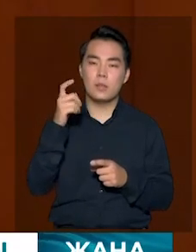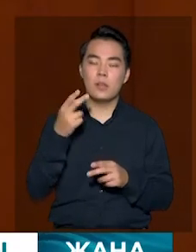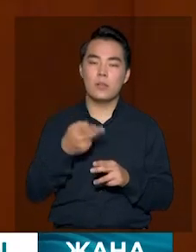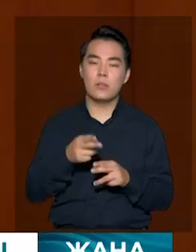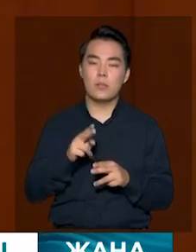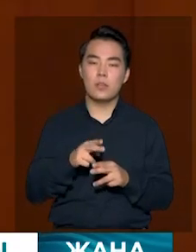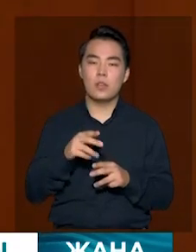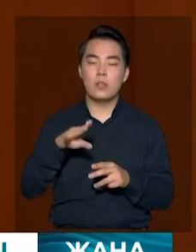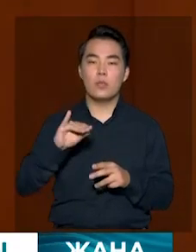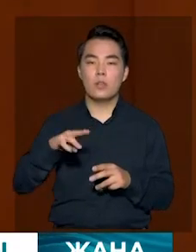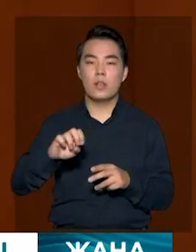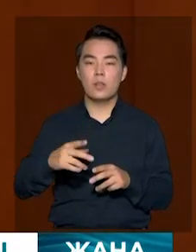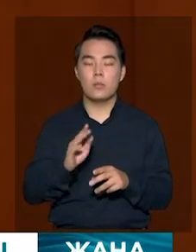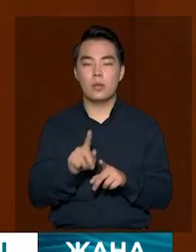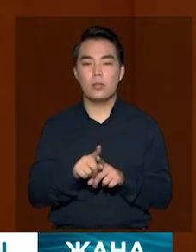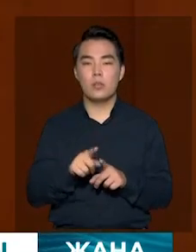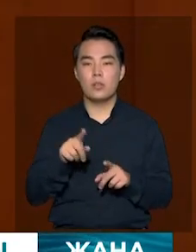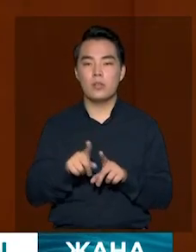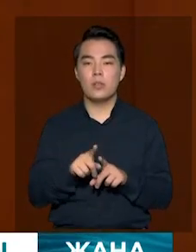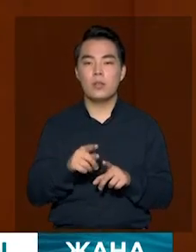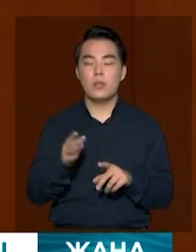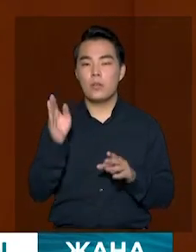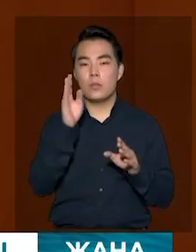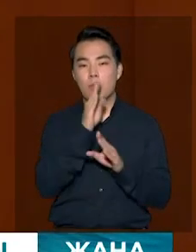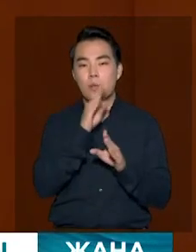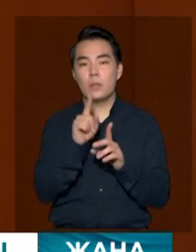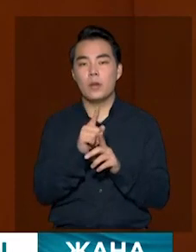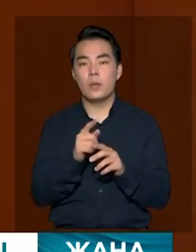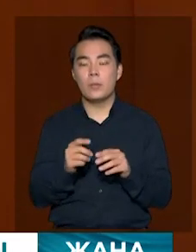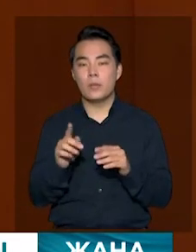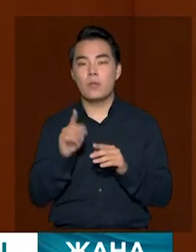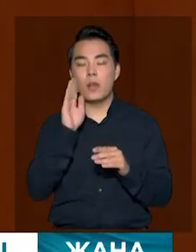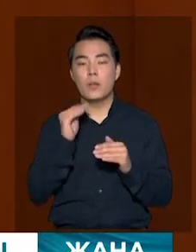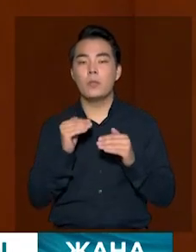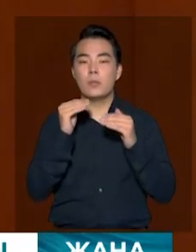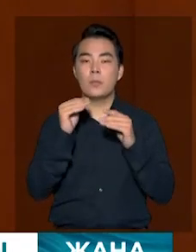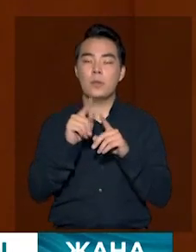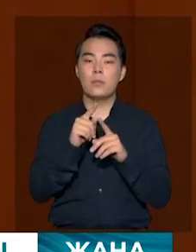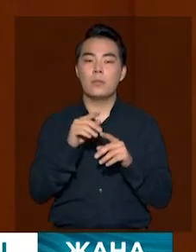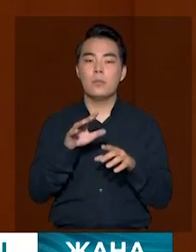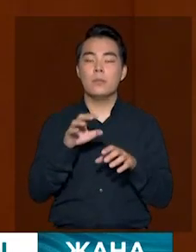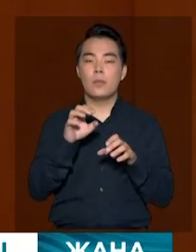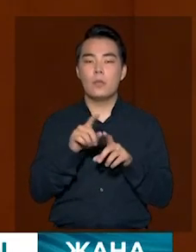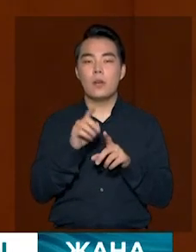сами знаете, они для того, чтобы набрать кислород, на поверхность плывают, вдыхают